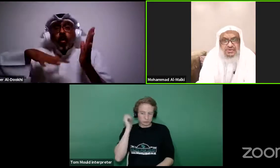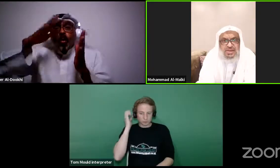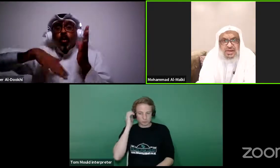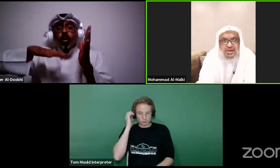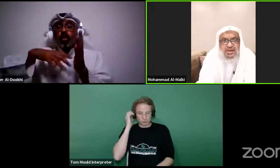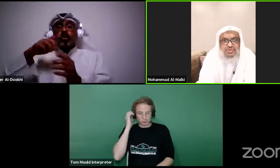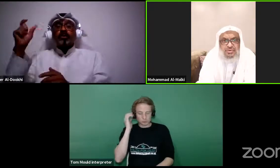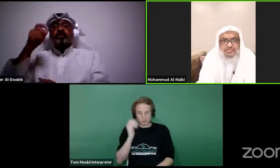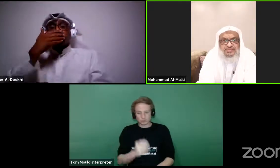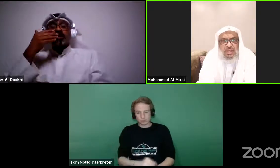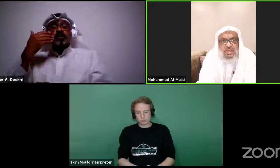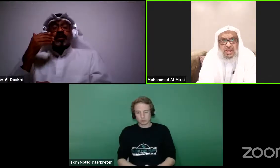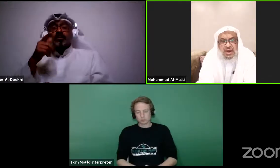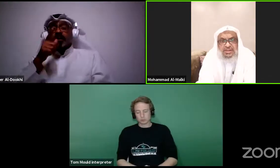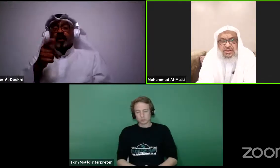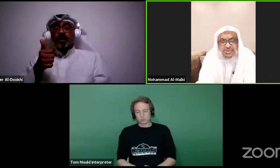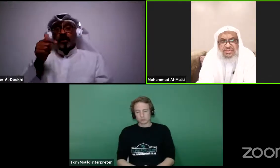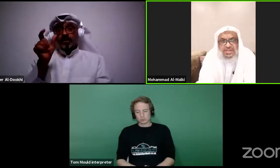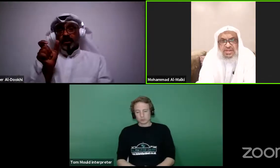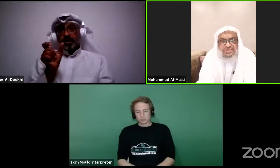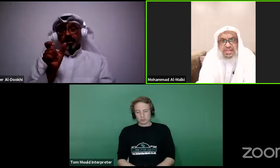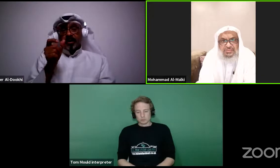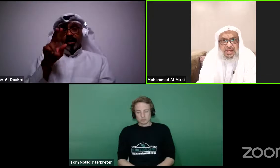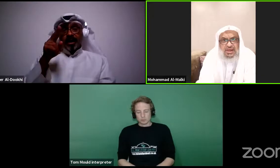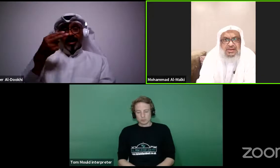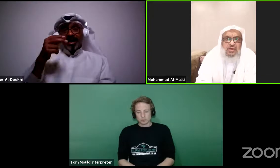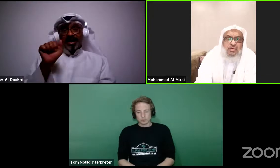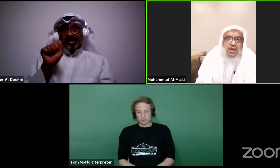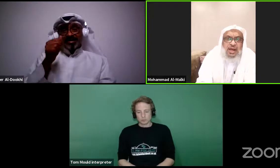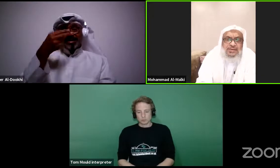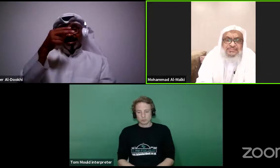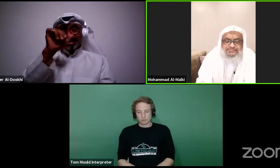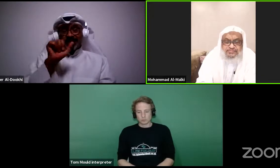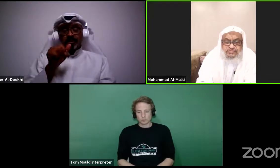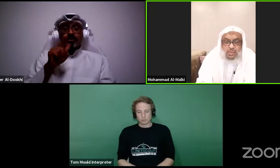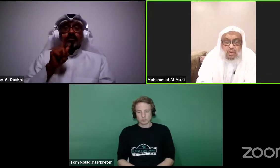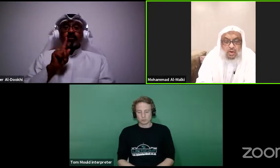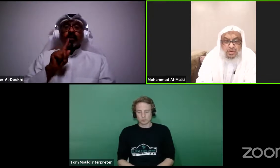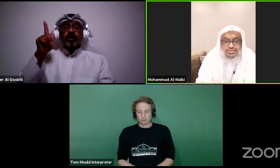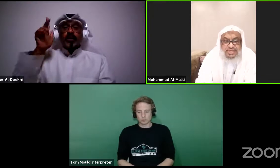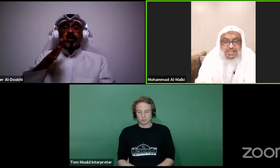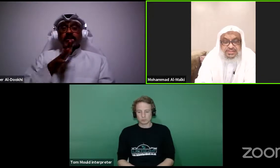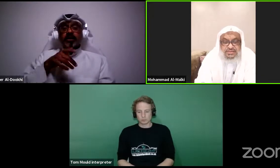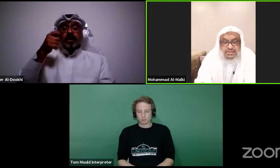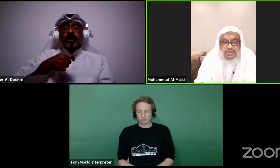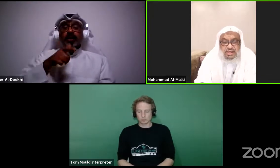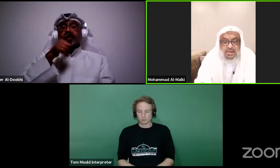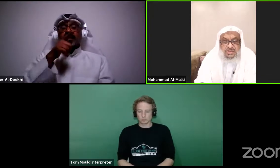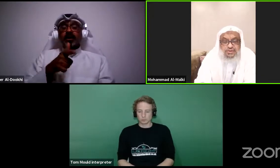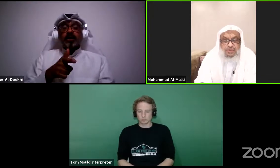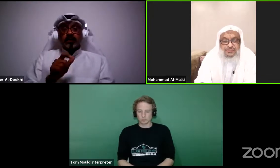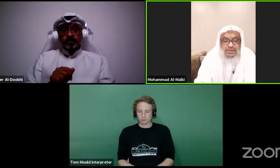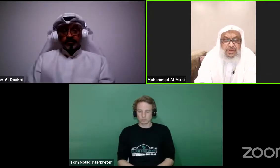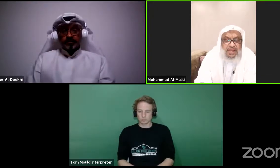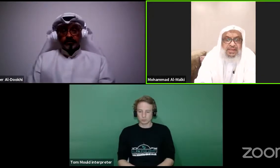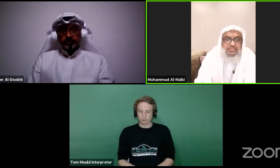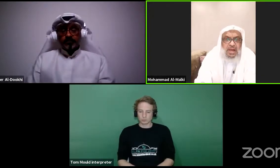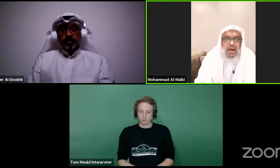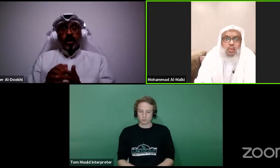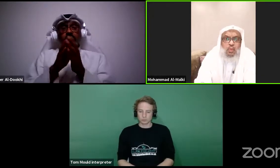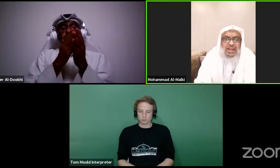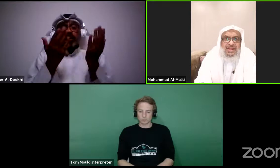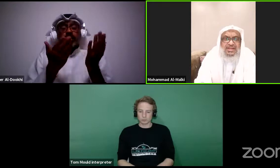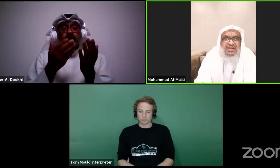رضي الله تعالى عنه عن النبي صلى الله عليه وسلم أنه قال: أنزلت صحف